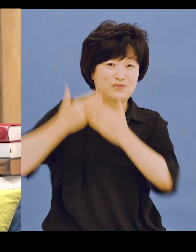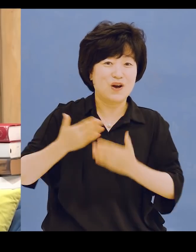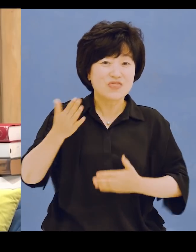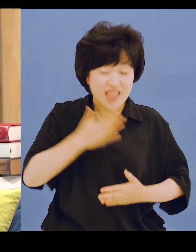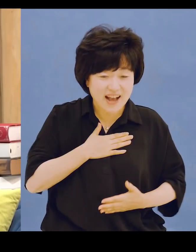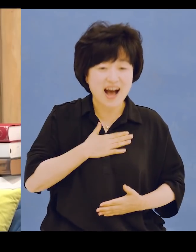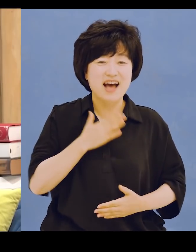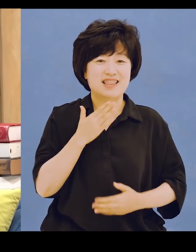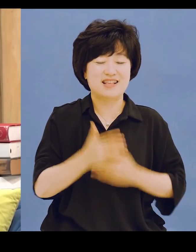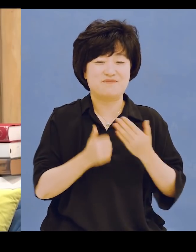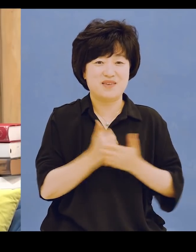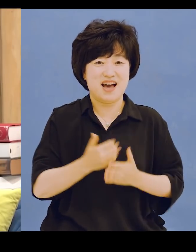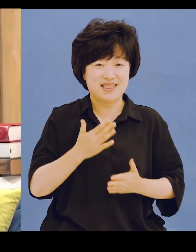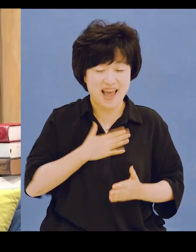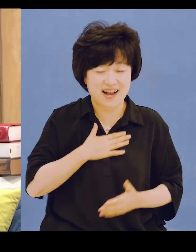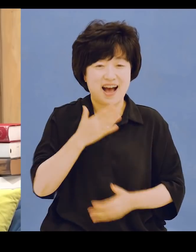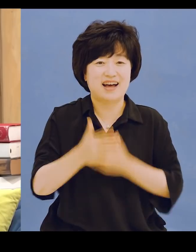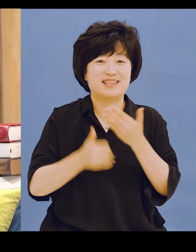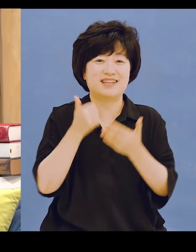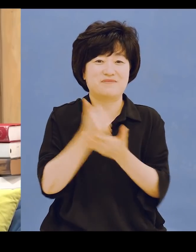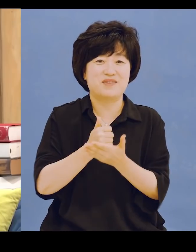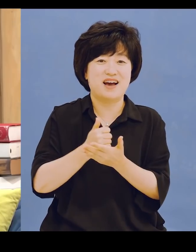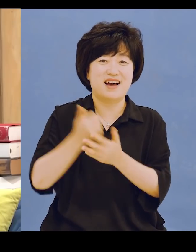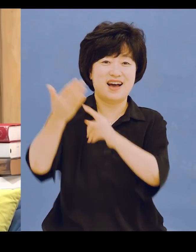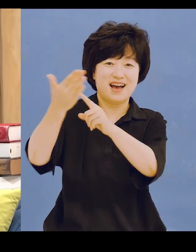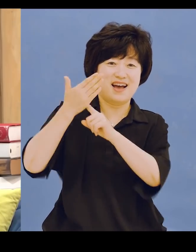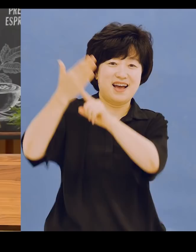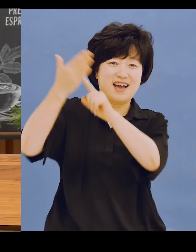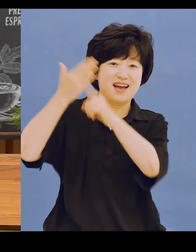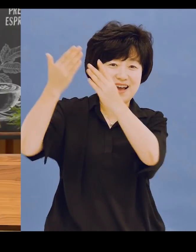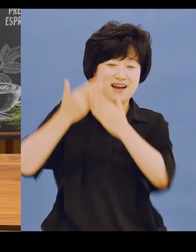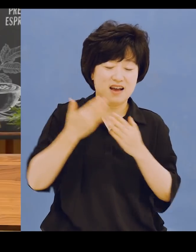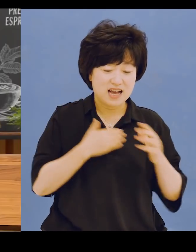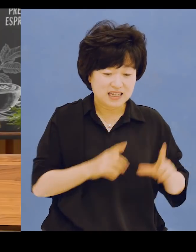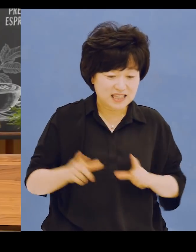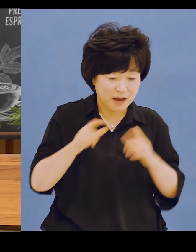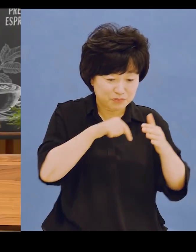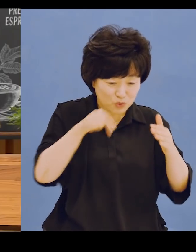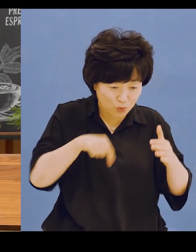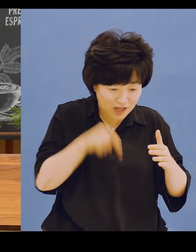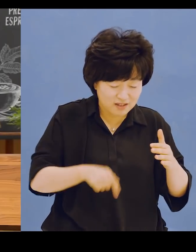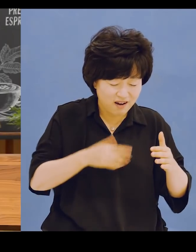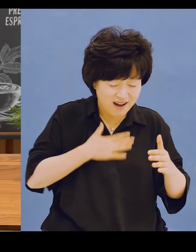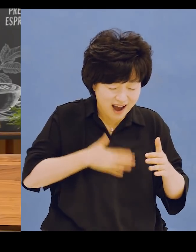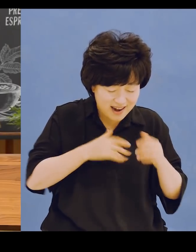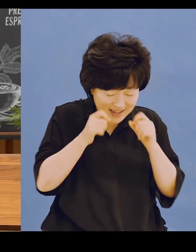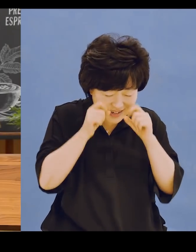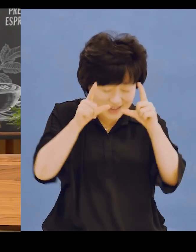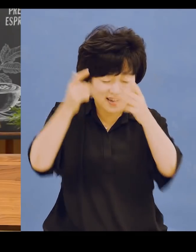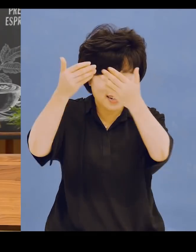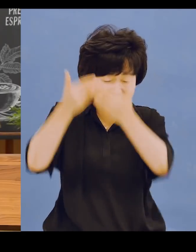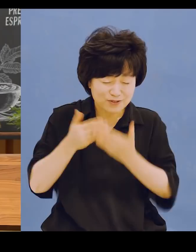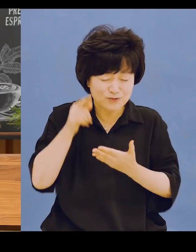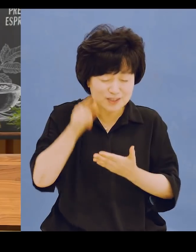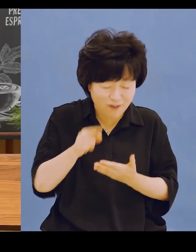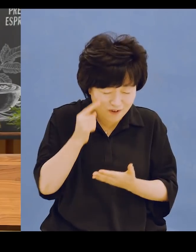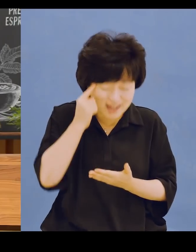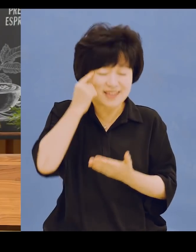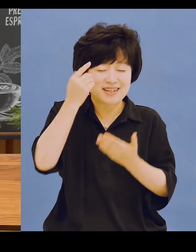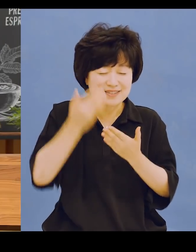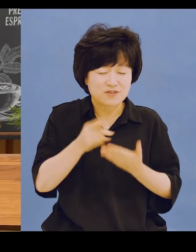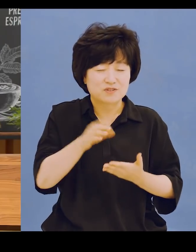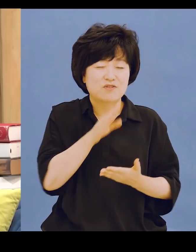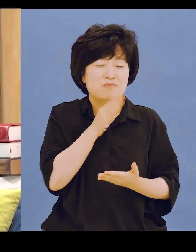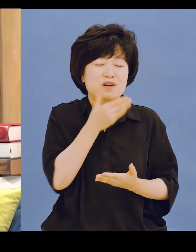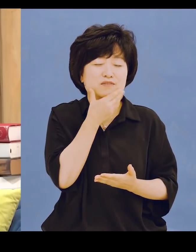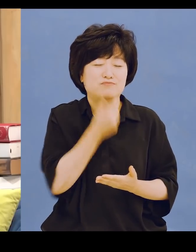내가 하나님이다. 내가 하나님이라는 것을 삶 속에서 알게 하시는 것이 엄청난 축복이라는 거예요. 그래서 그